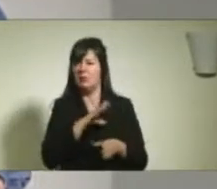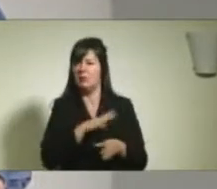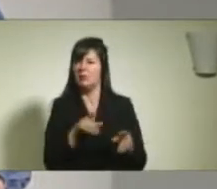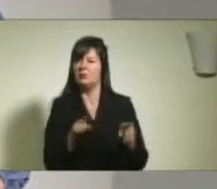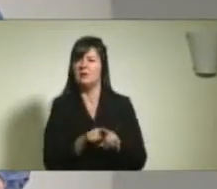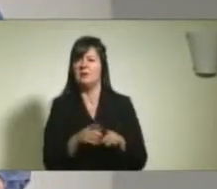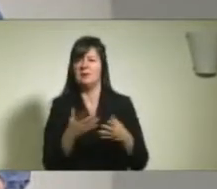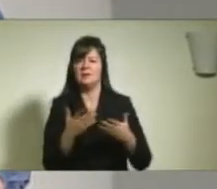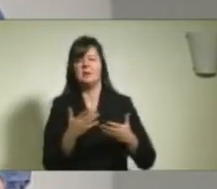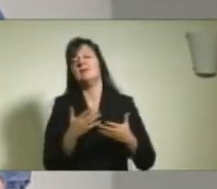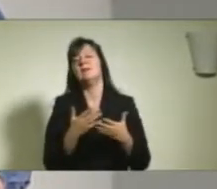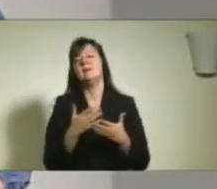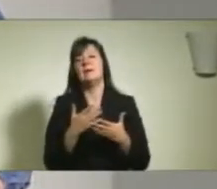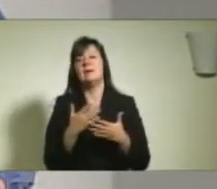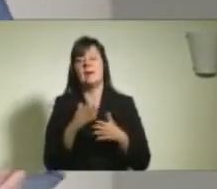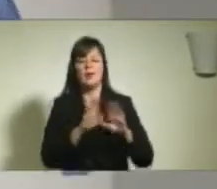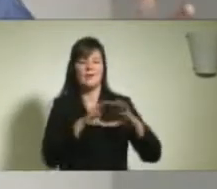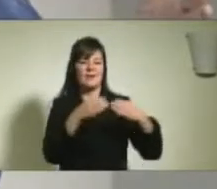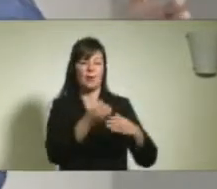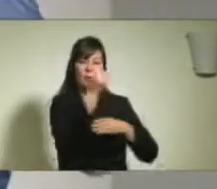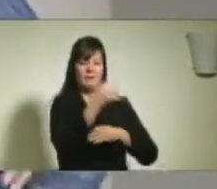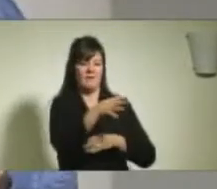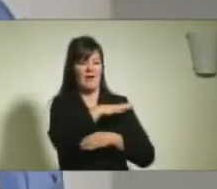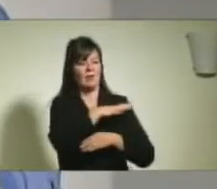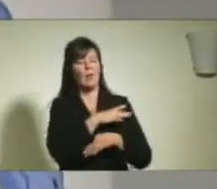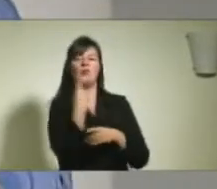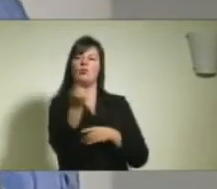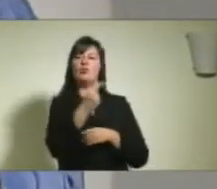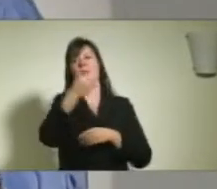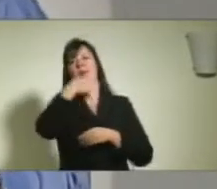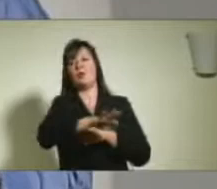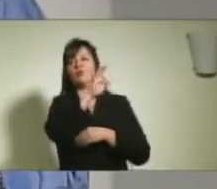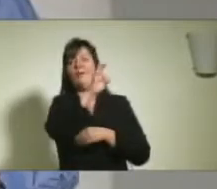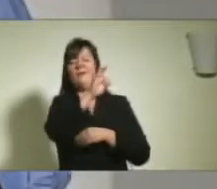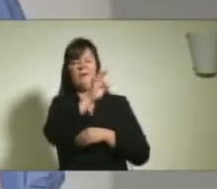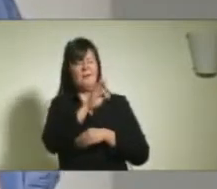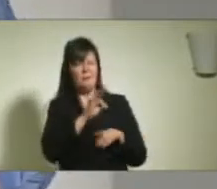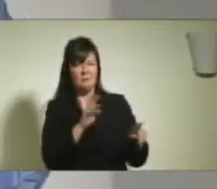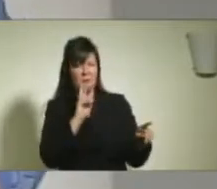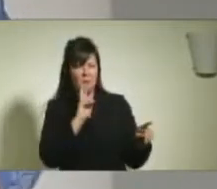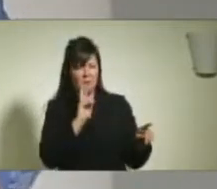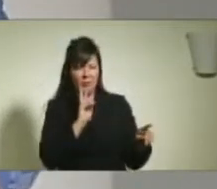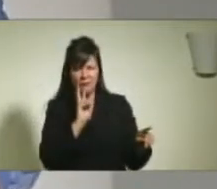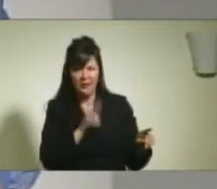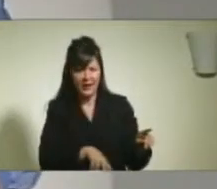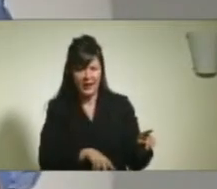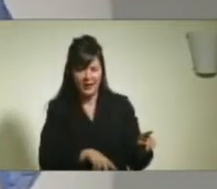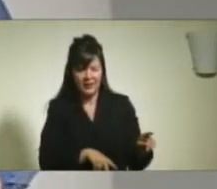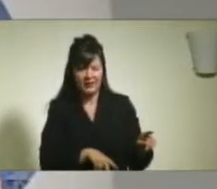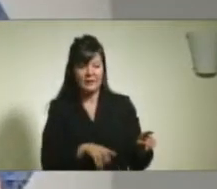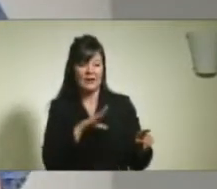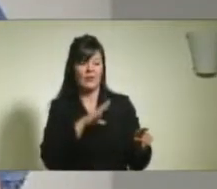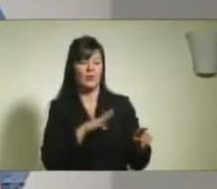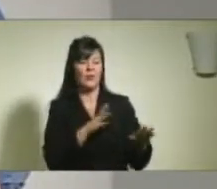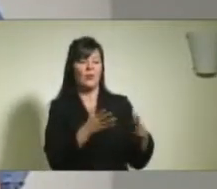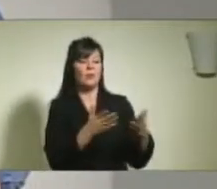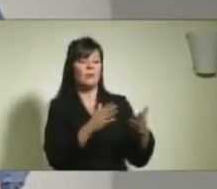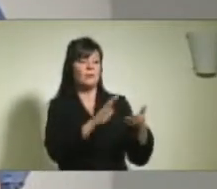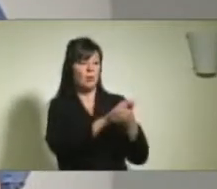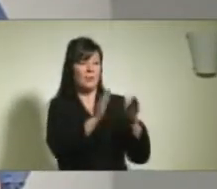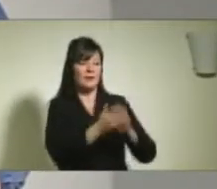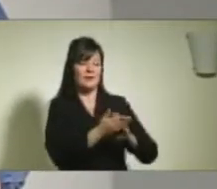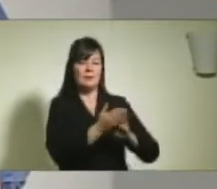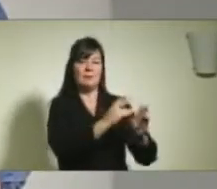du secteur privé qui offre toujours de bons choix. Ça, c'est un mythe. Bon, bien sûr, les prêteurs sur salaire, c'est un